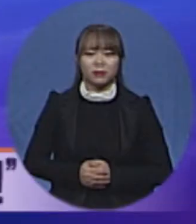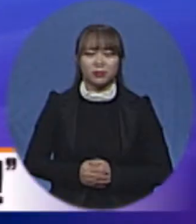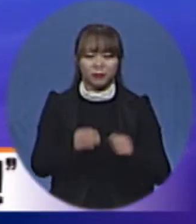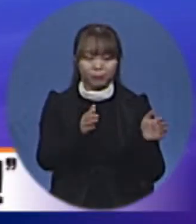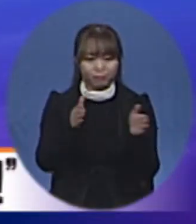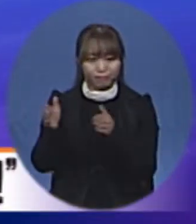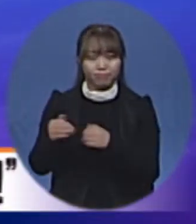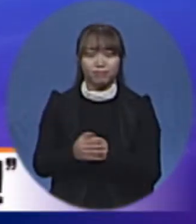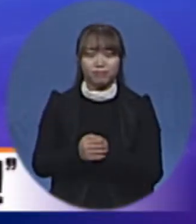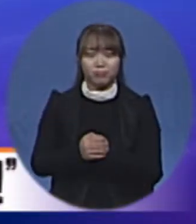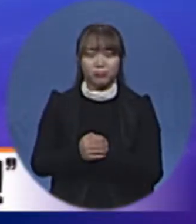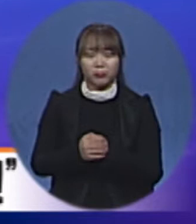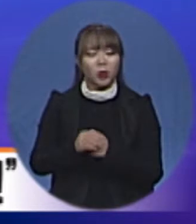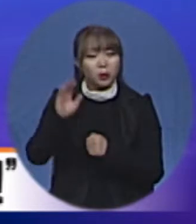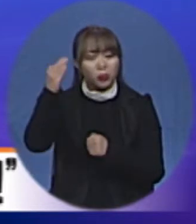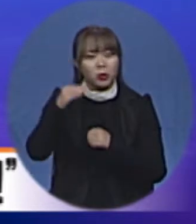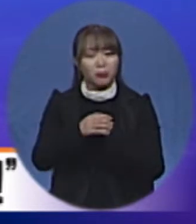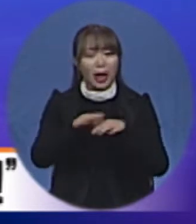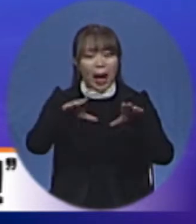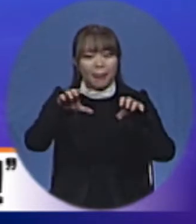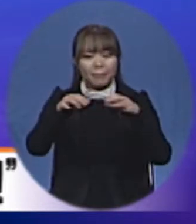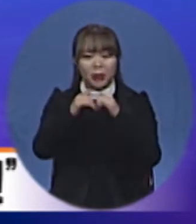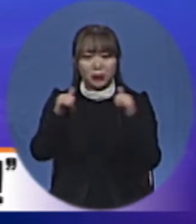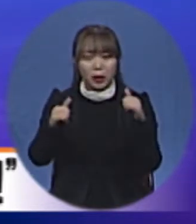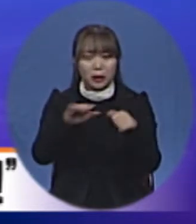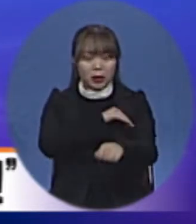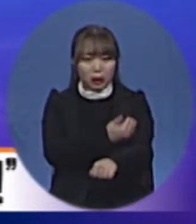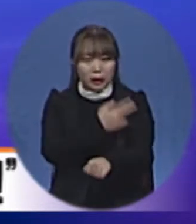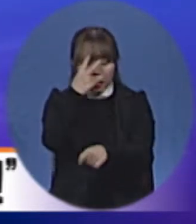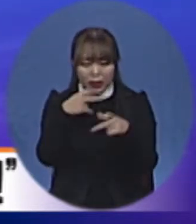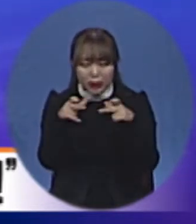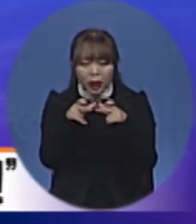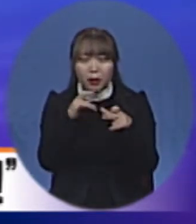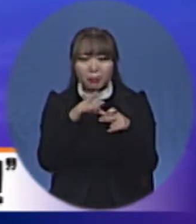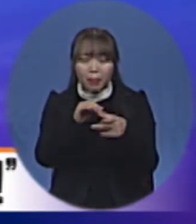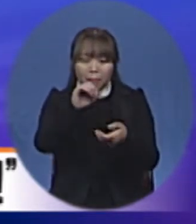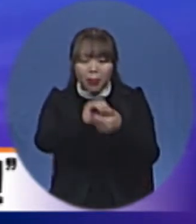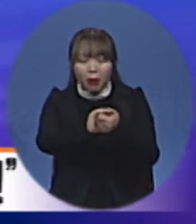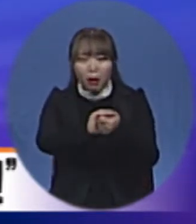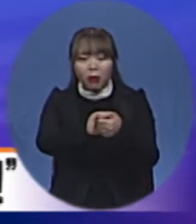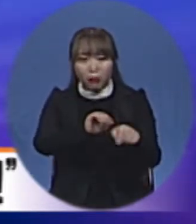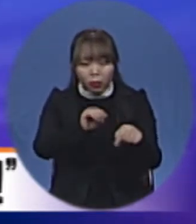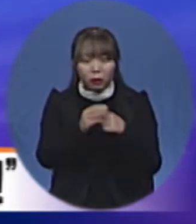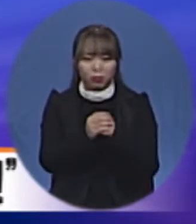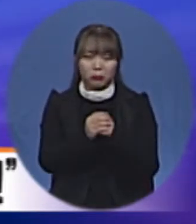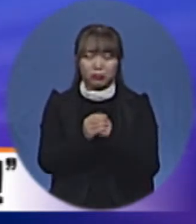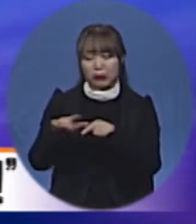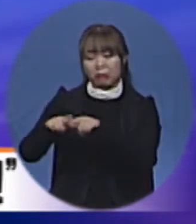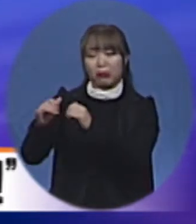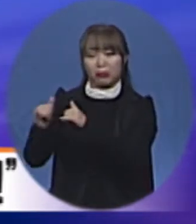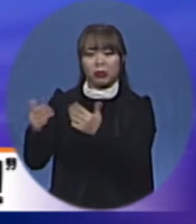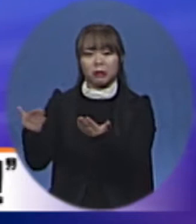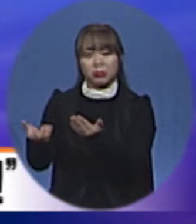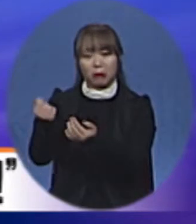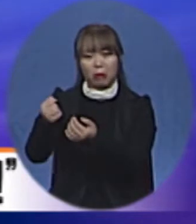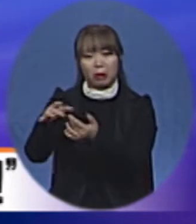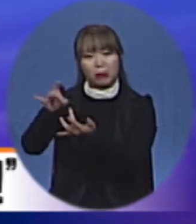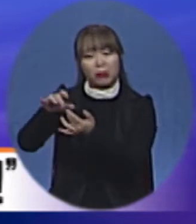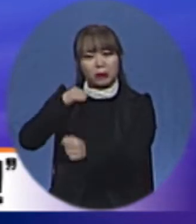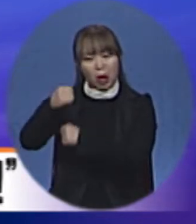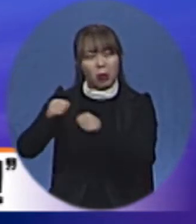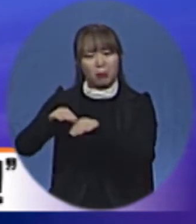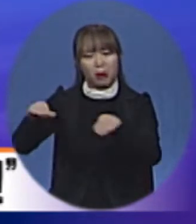다음 소식입니다. 최근 안마사 자격을 시각장애인에게만 국한하는 것은 비장애인들의 직업 선택의